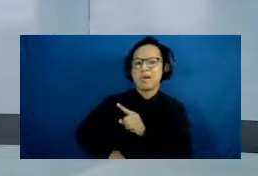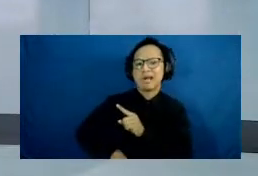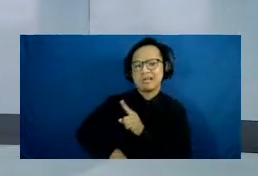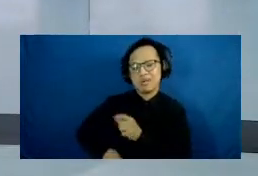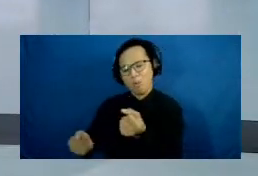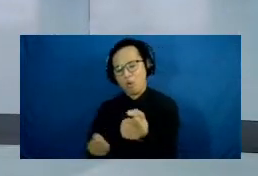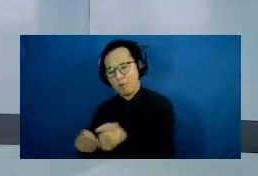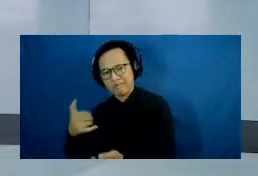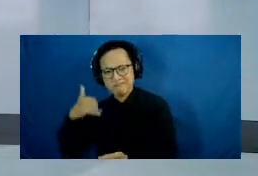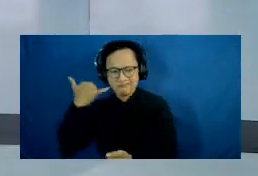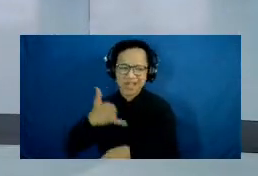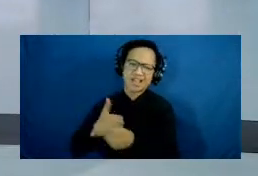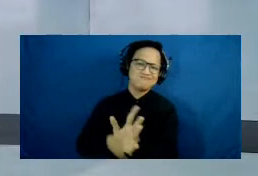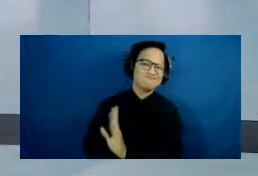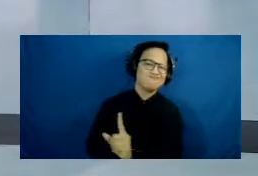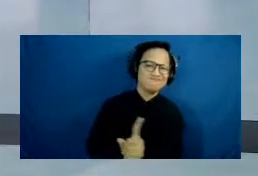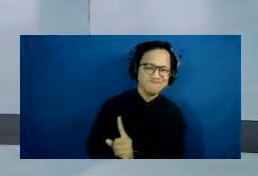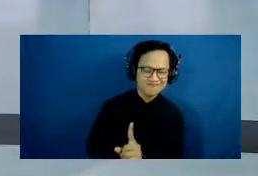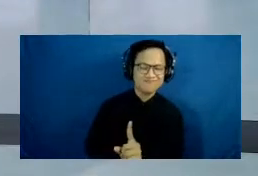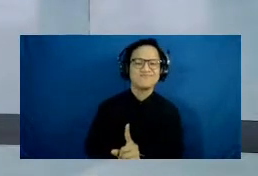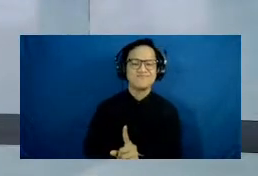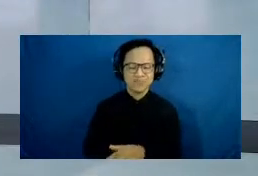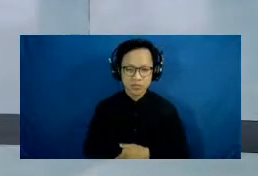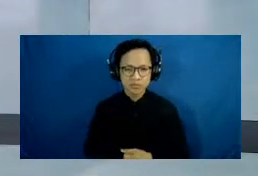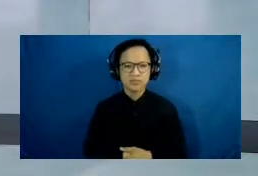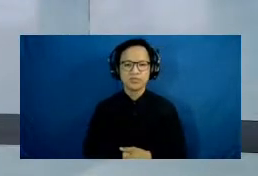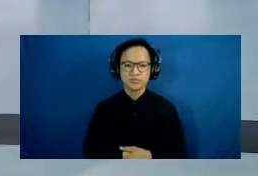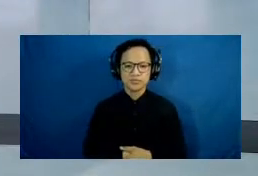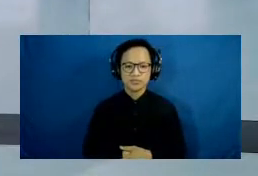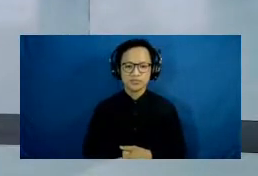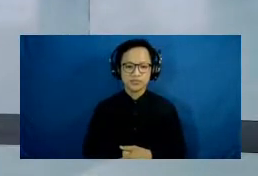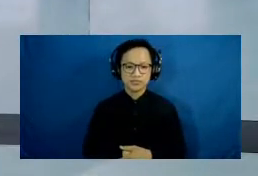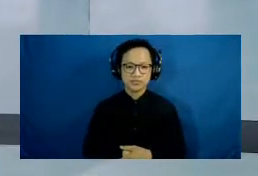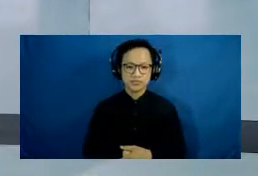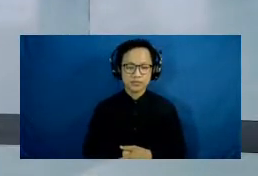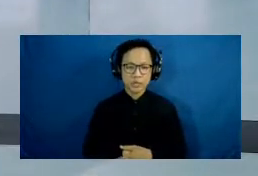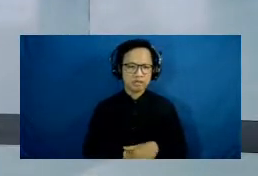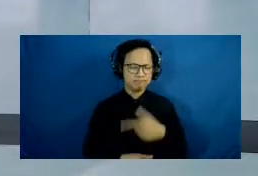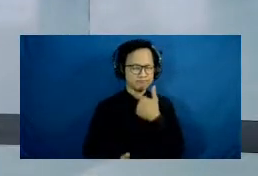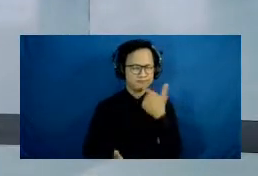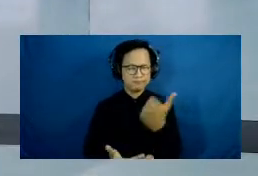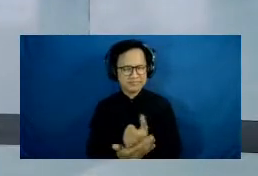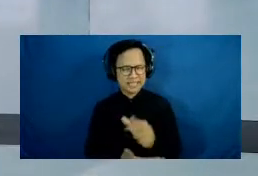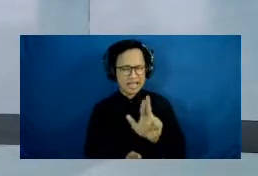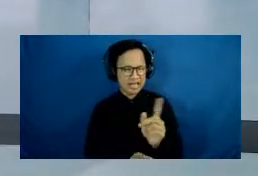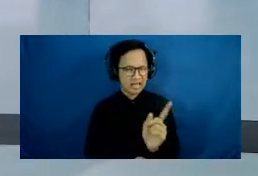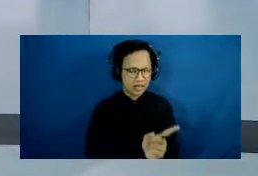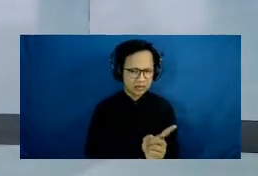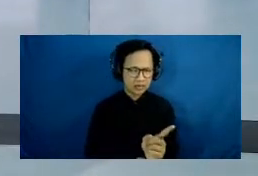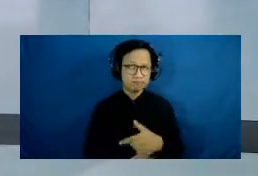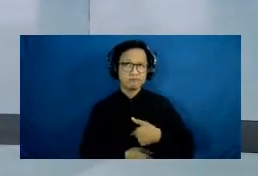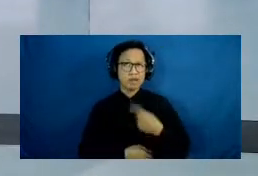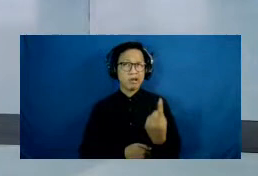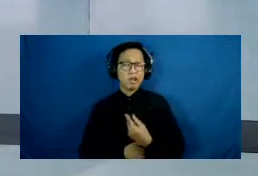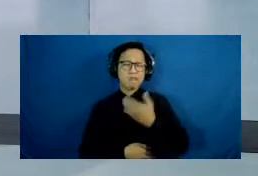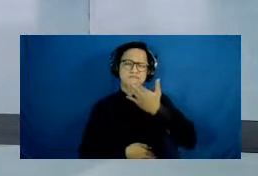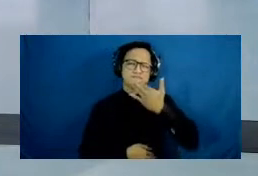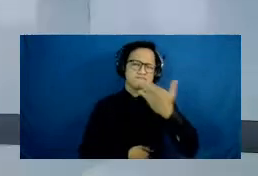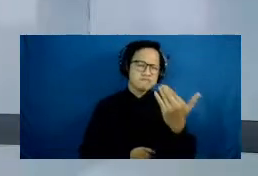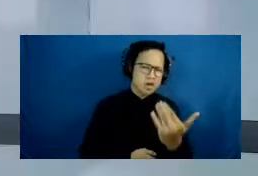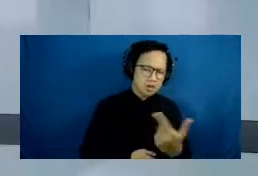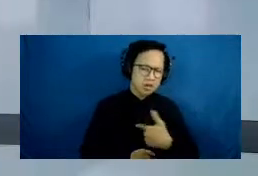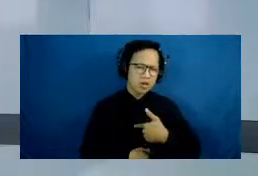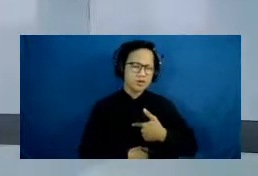yang bisa kami sampaikan, Caca. Dan yang tiga tidak kalah penting juga ini. Kadang-kadang kita pernah menerima